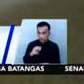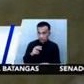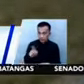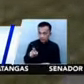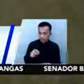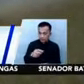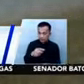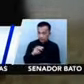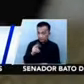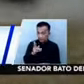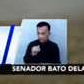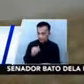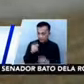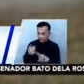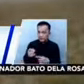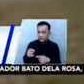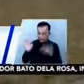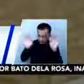Baka!